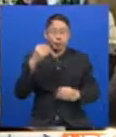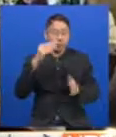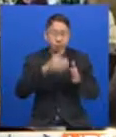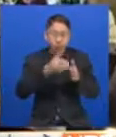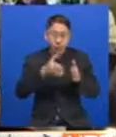ๆค่ะ